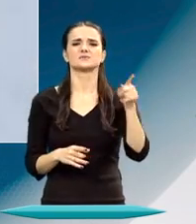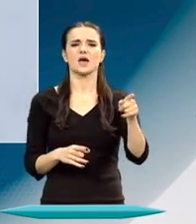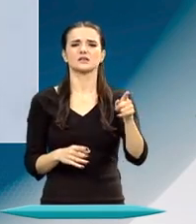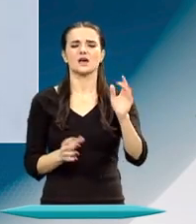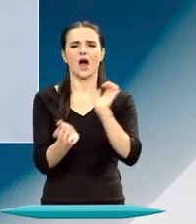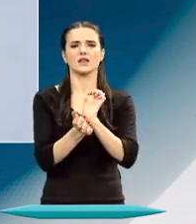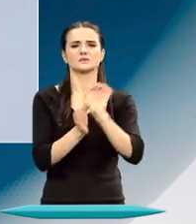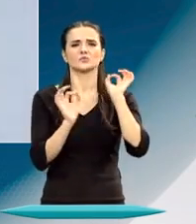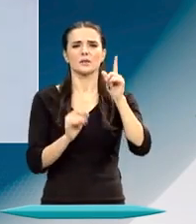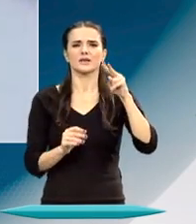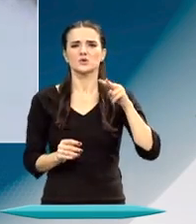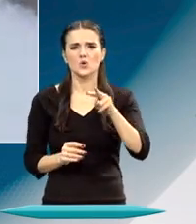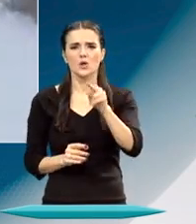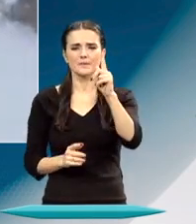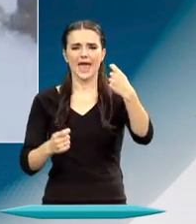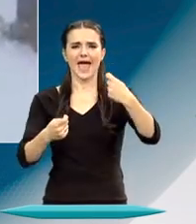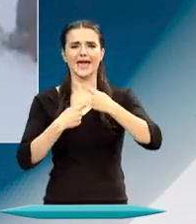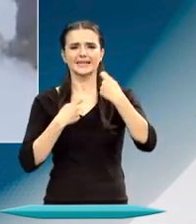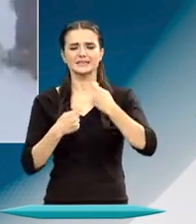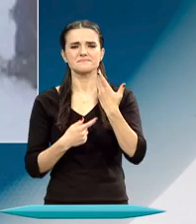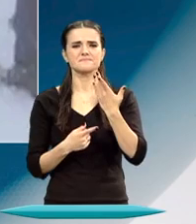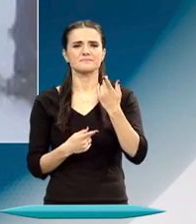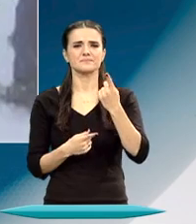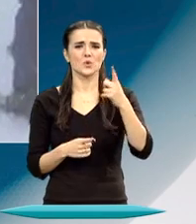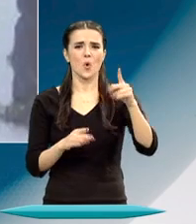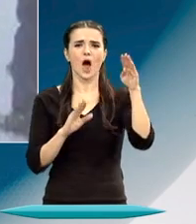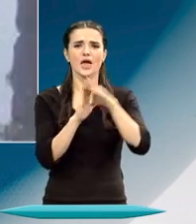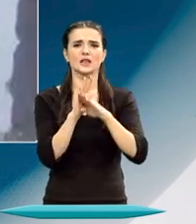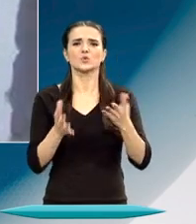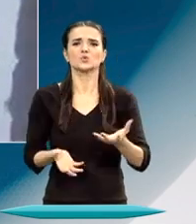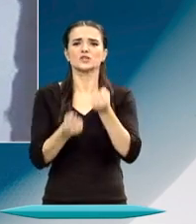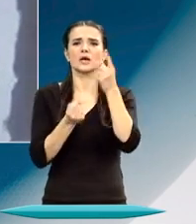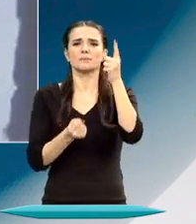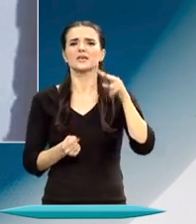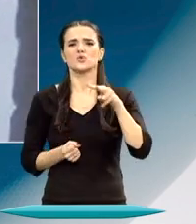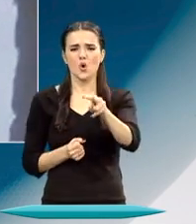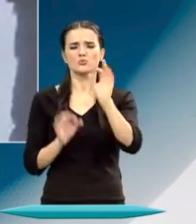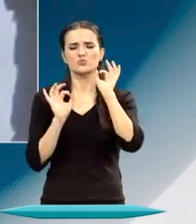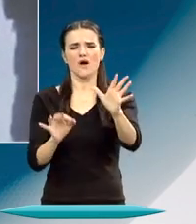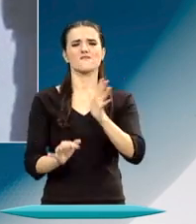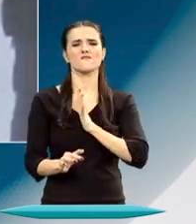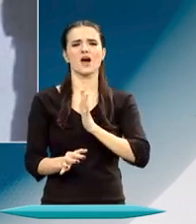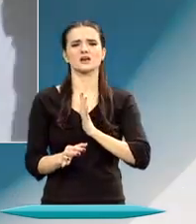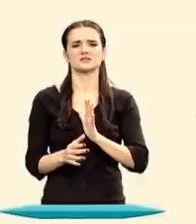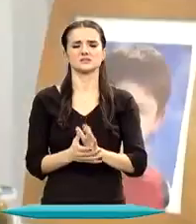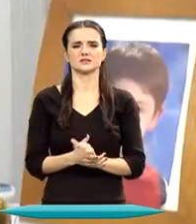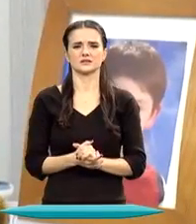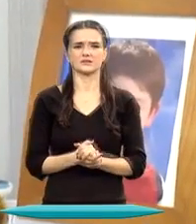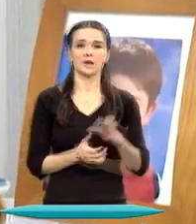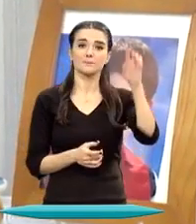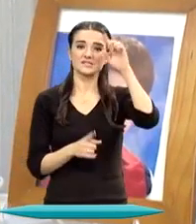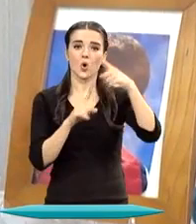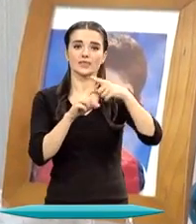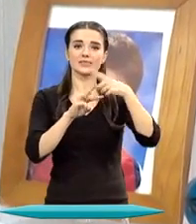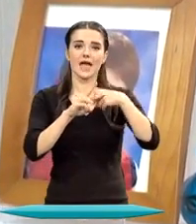Mutlaka bir yol, bir eğitim, Baha'yı hayata kazandıracak bir yöntem vardır diye düşünürler.